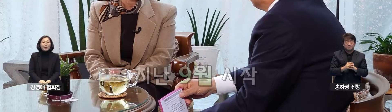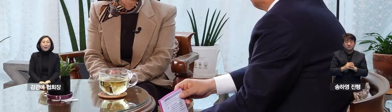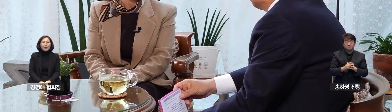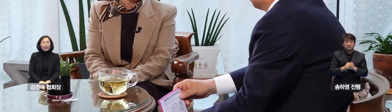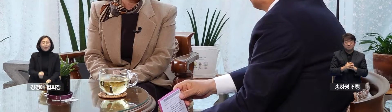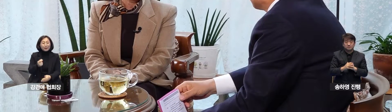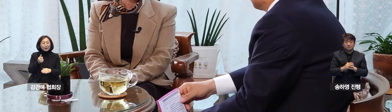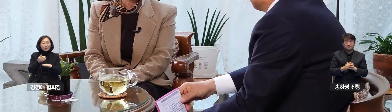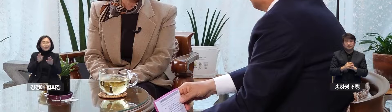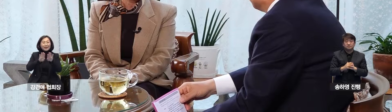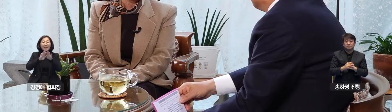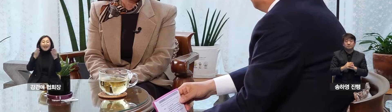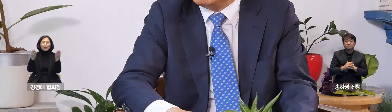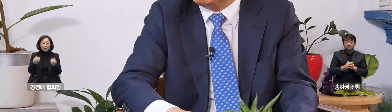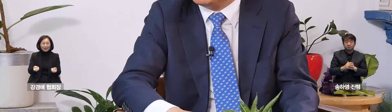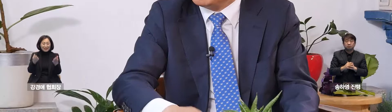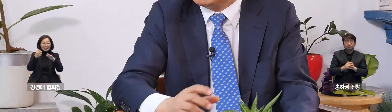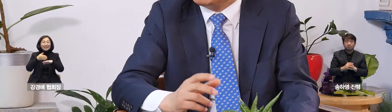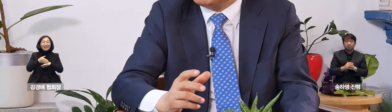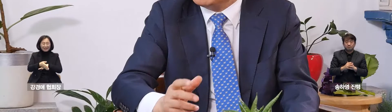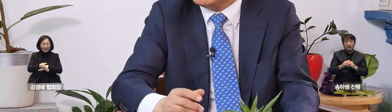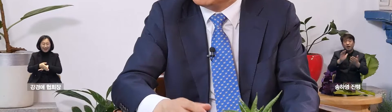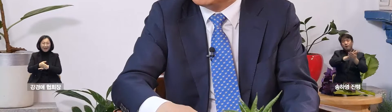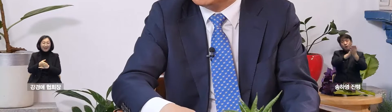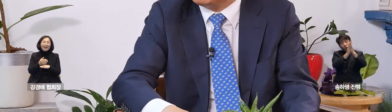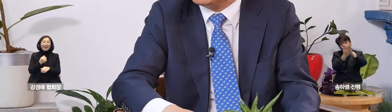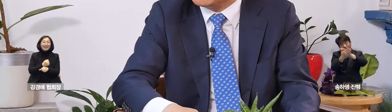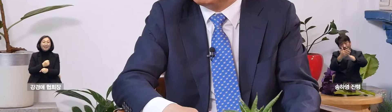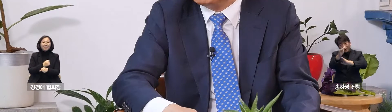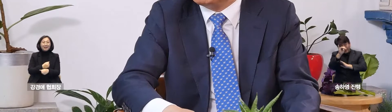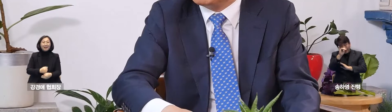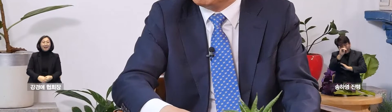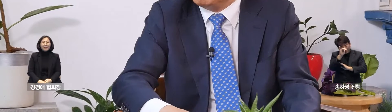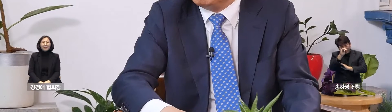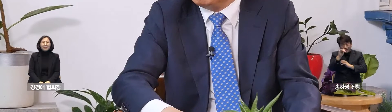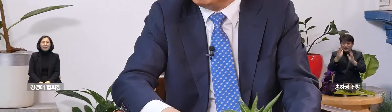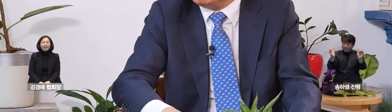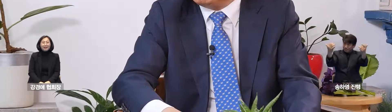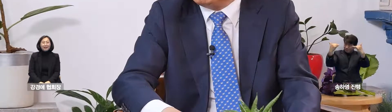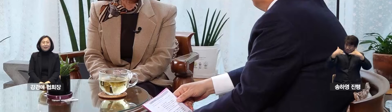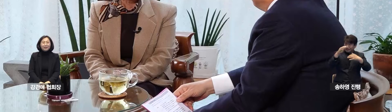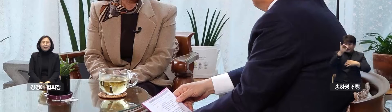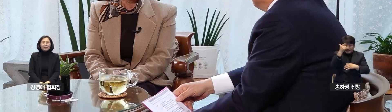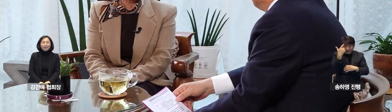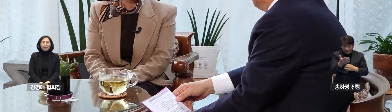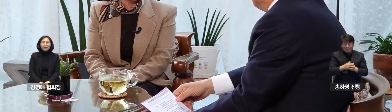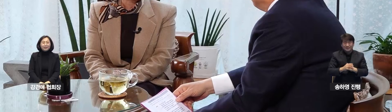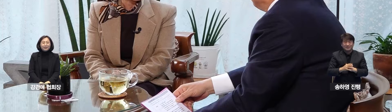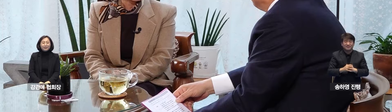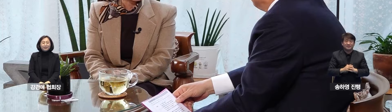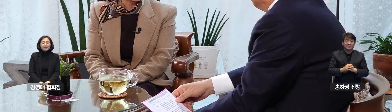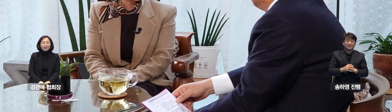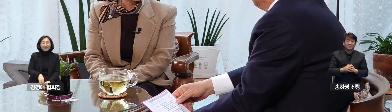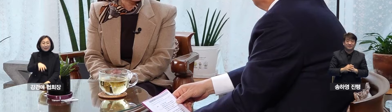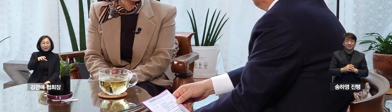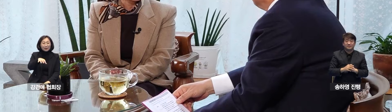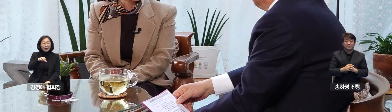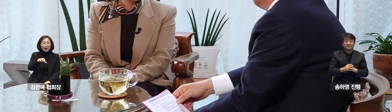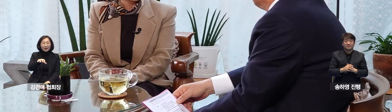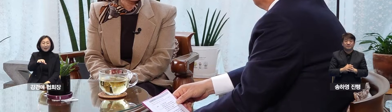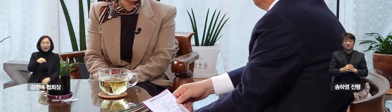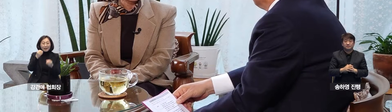조금 개소식은 좀 늦게 했습니다. 변화가 좀 있나요? 찾아오는 사람들 좀 있고? 일단은 그 공간이요.